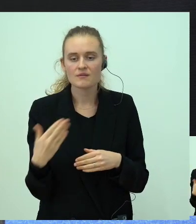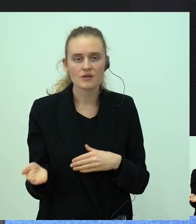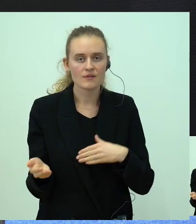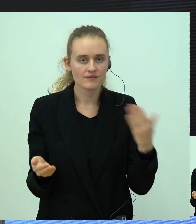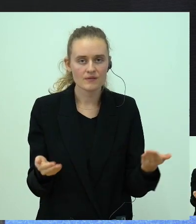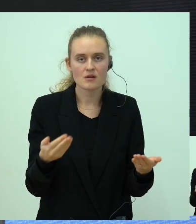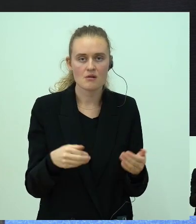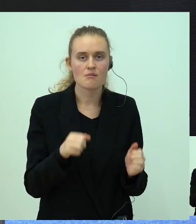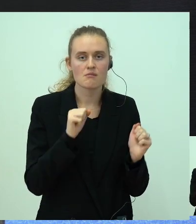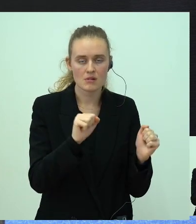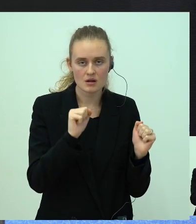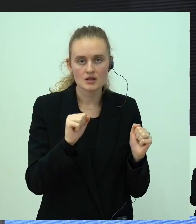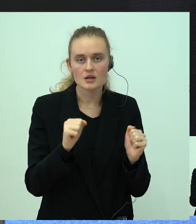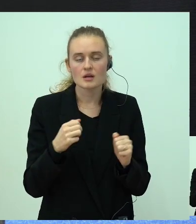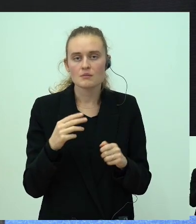yra karas.